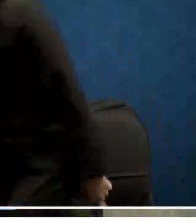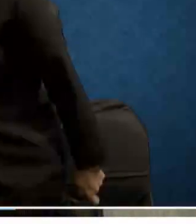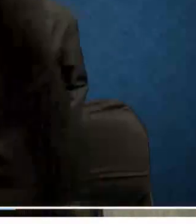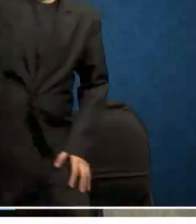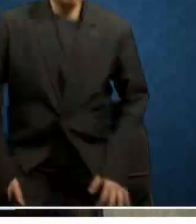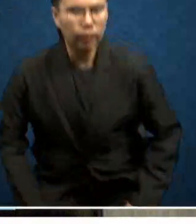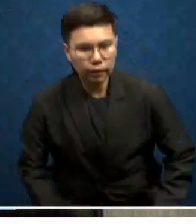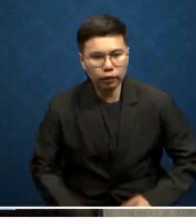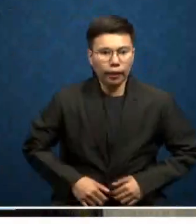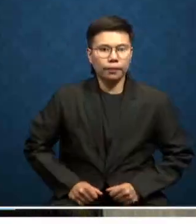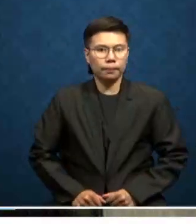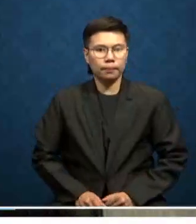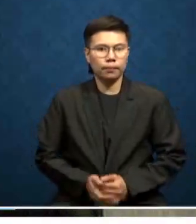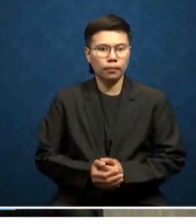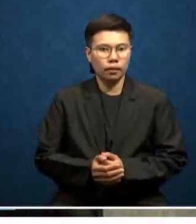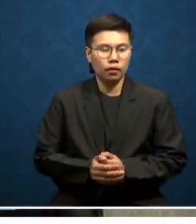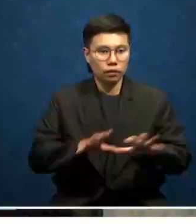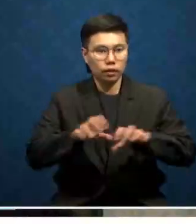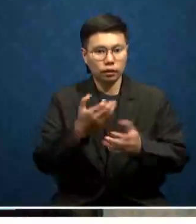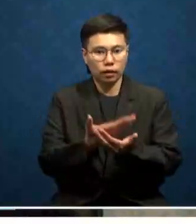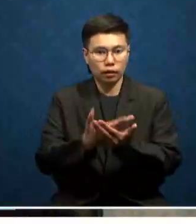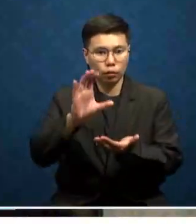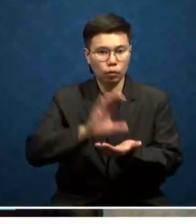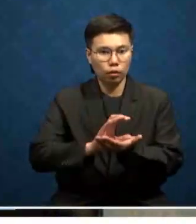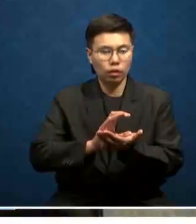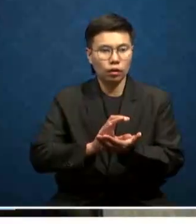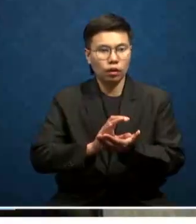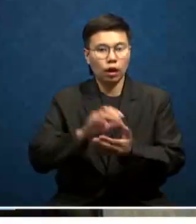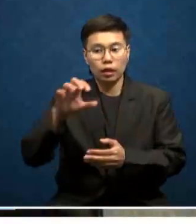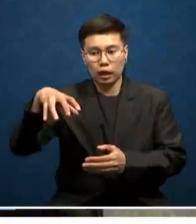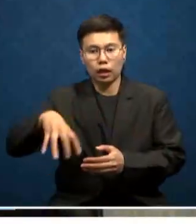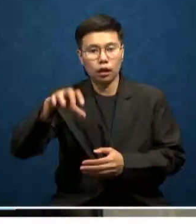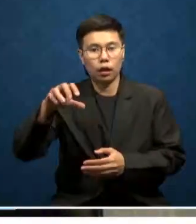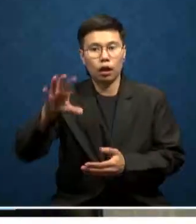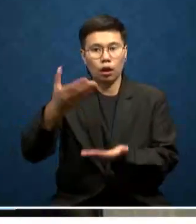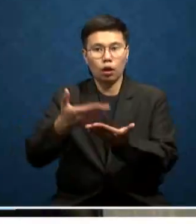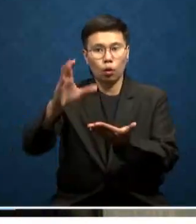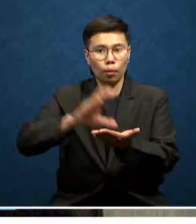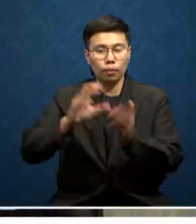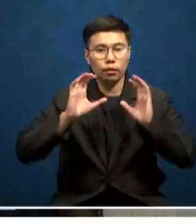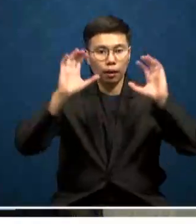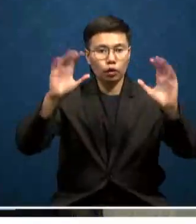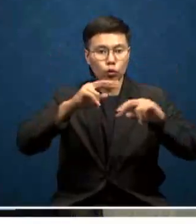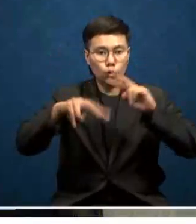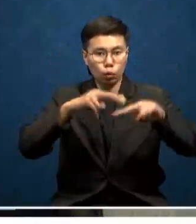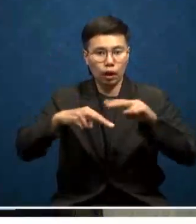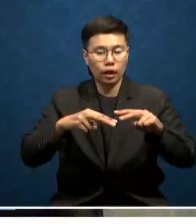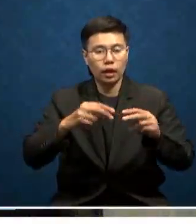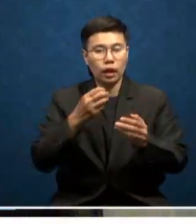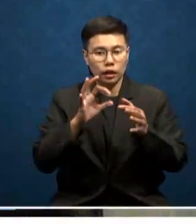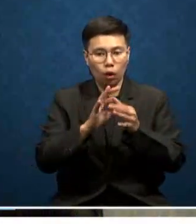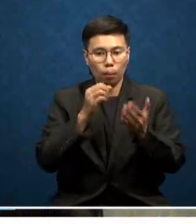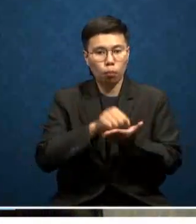กล่าวถึงเพื่อว่าการจัดสรรงบประมาณสำนักงบก็ดีหรือว่าทางรัฐบาลซึ่งเป็นผู้ดูแลในการบริ